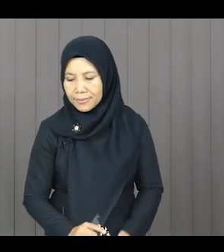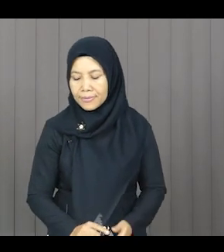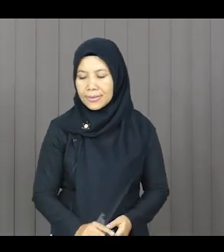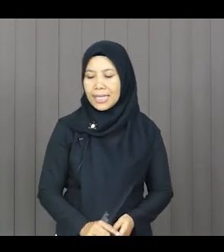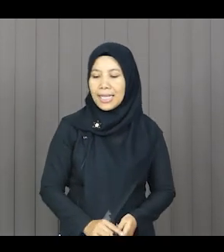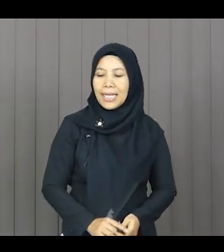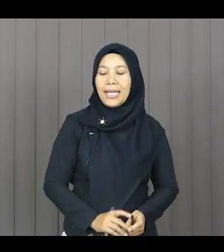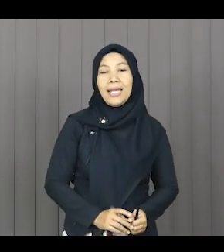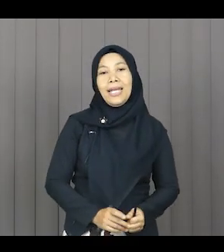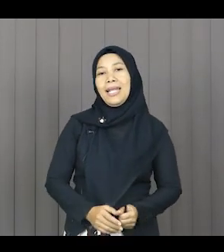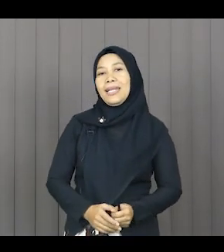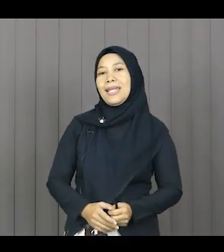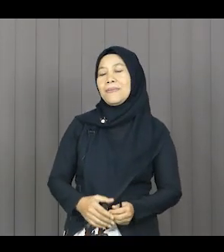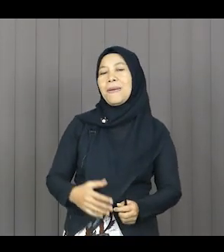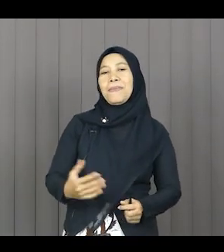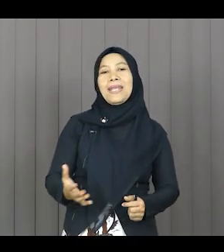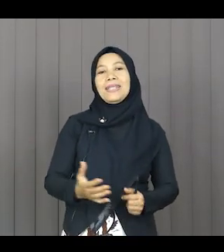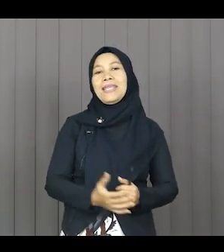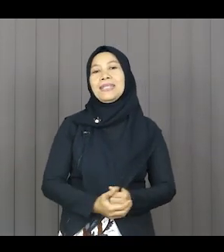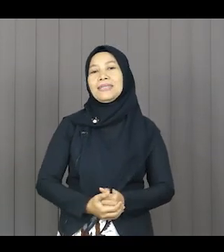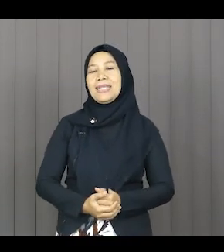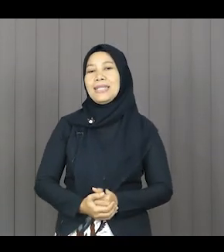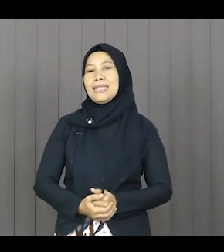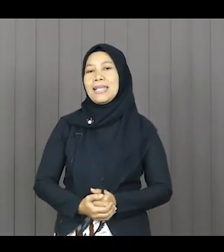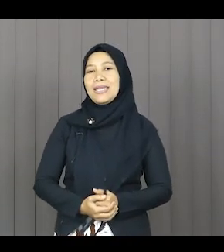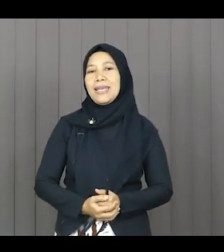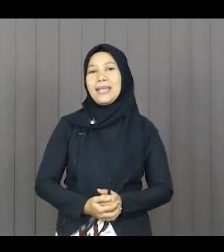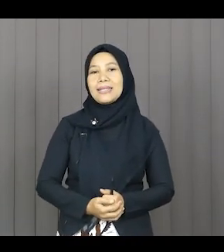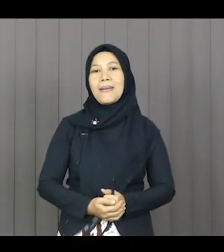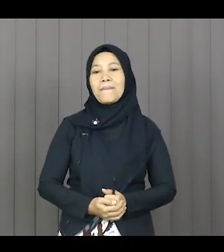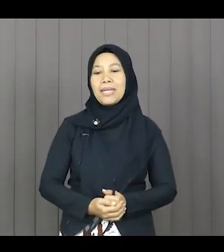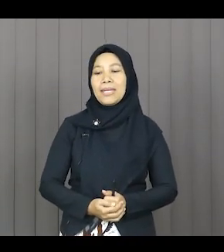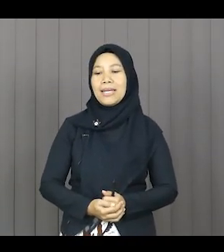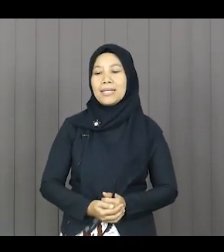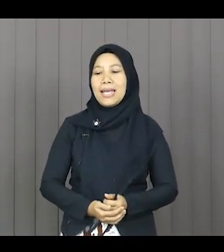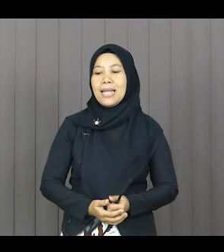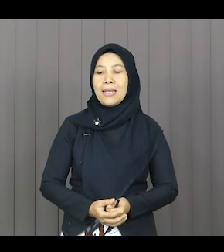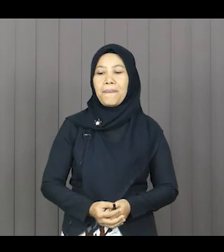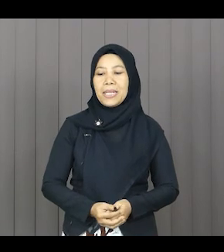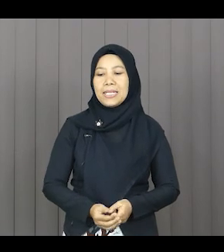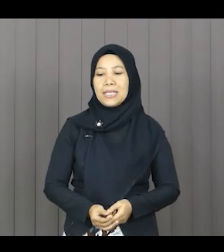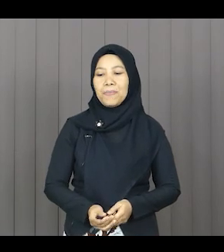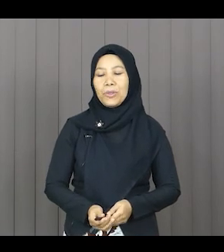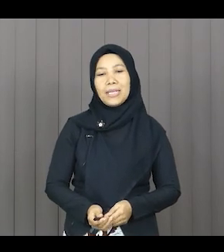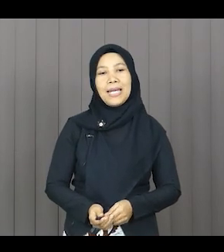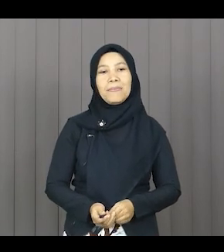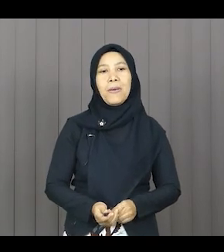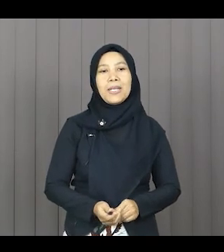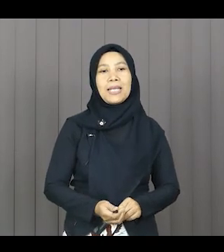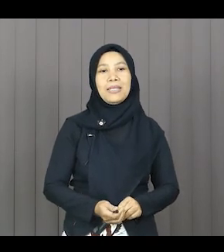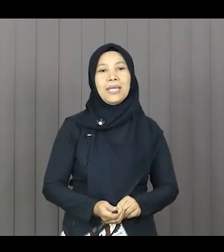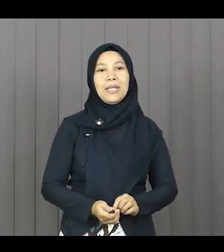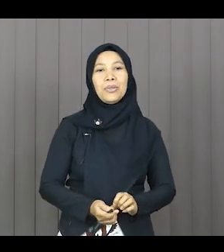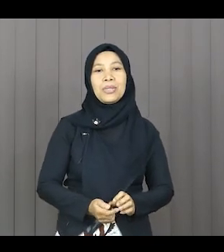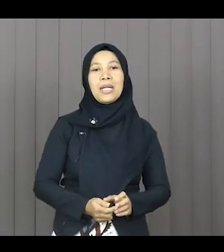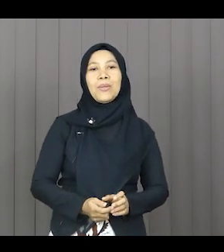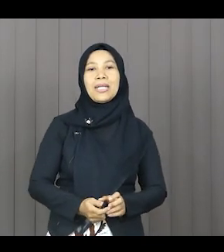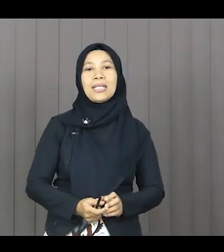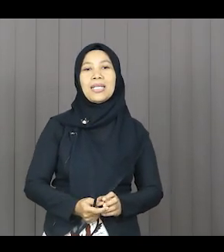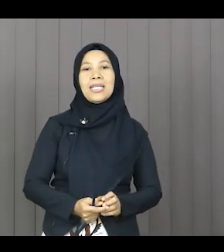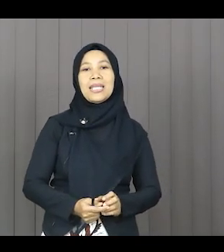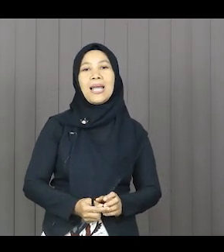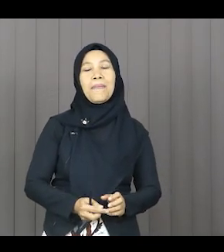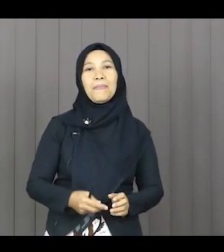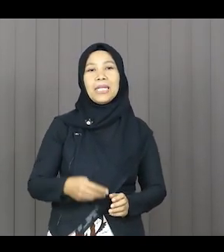Dari paparan yang tadi saya sampaikan, dapat disimpulkan bahwasannya utang